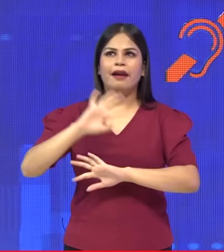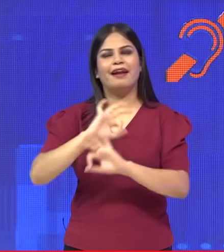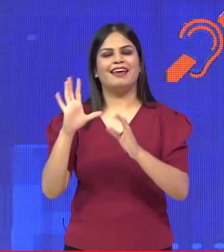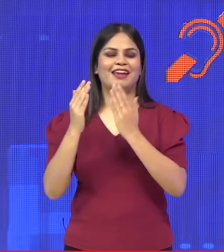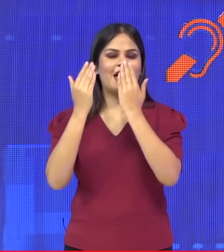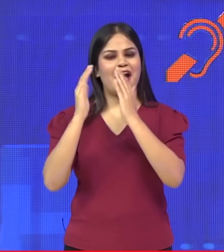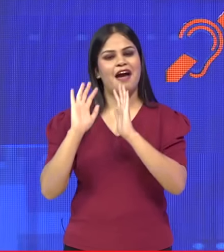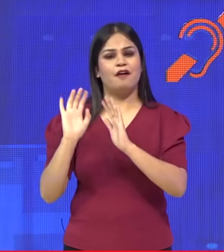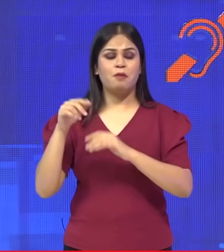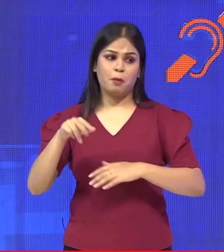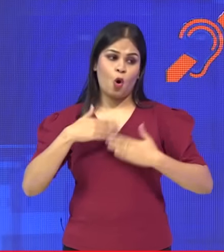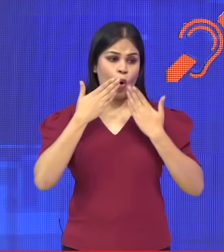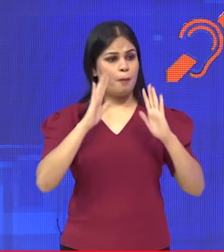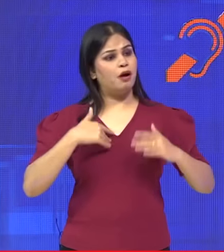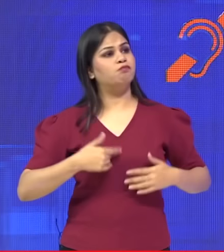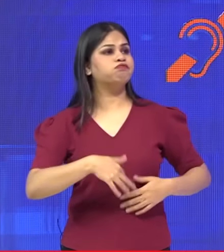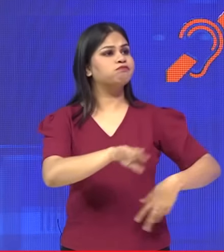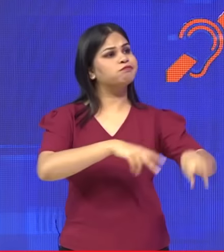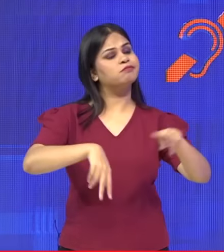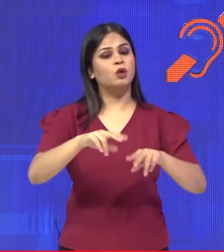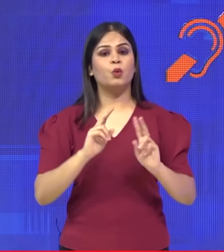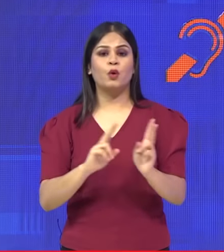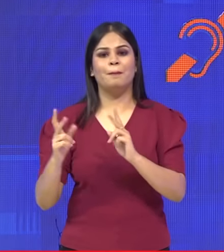बाहर निकाला शुरू कर दो